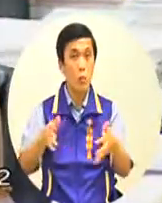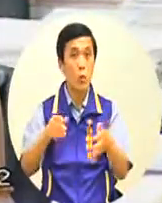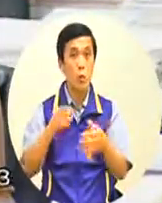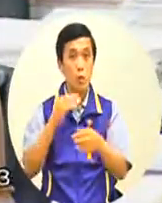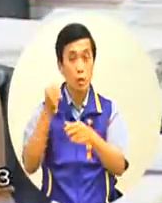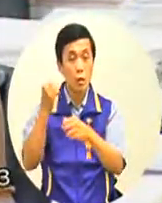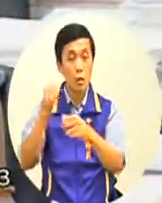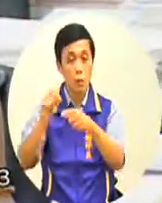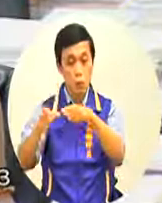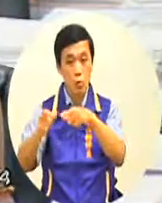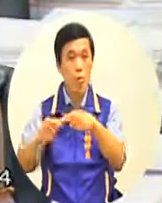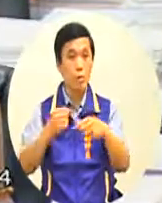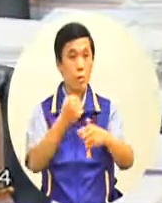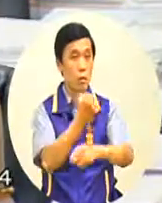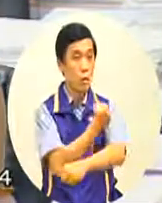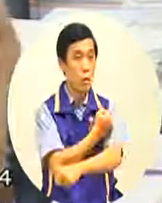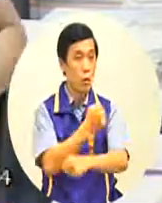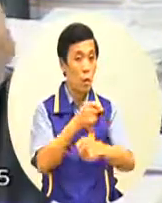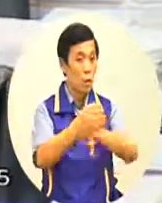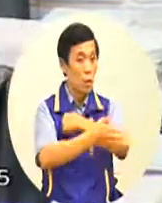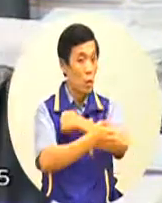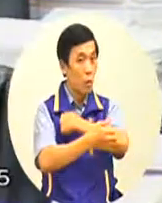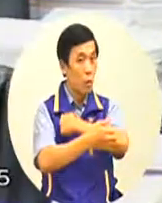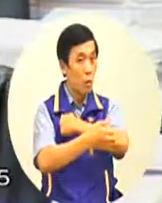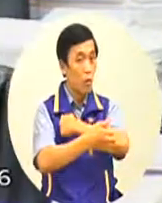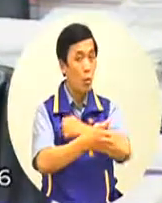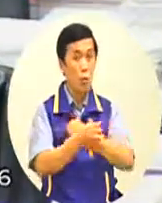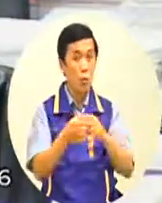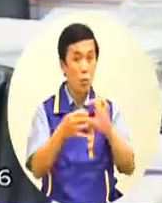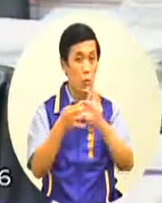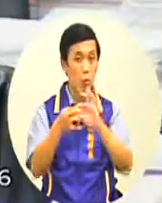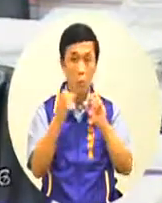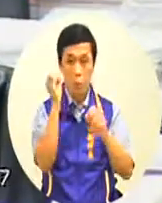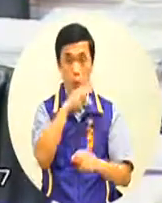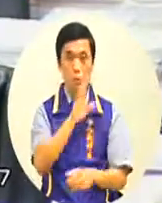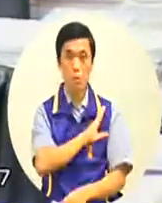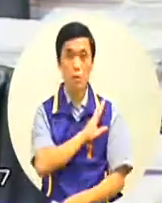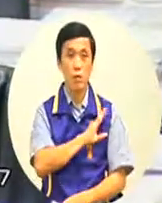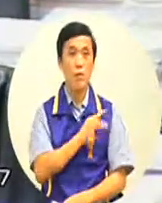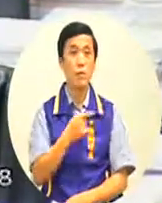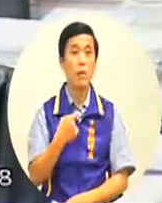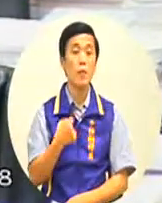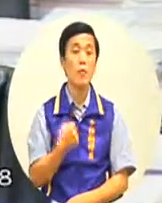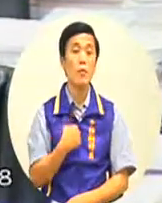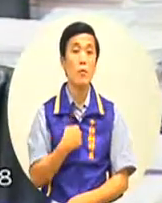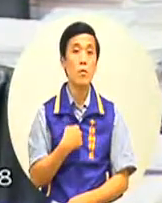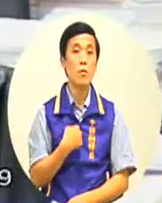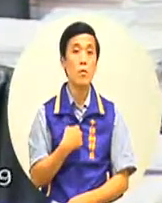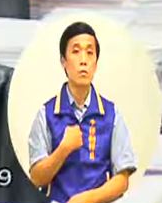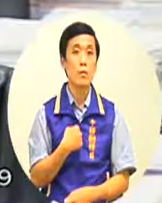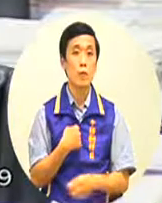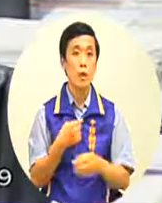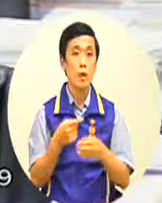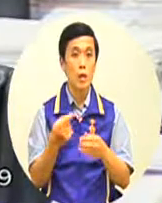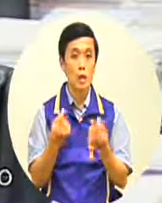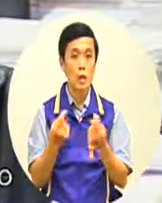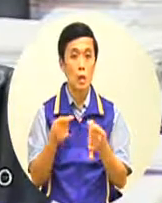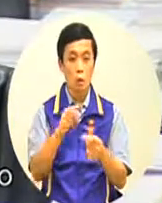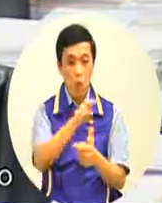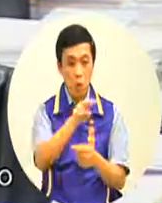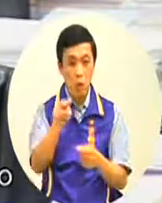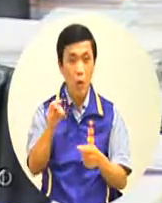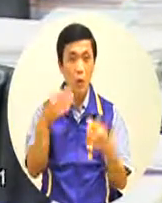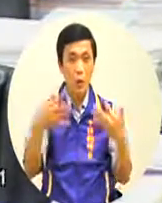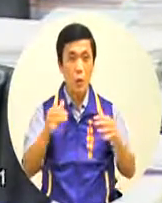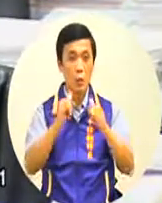系都不见得好了。所以我在这一次的向中央，很多人在绝食也好，很多我们